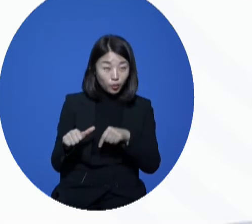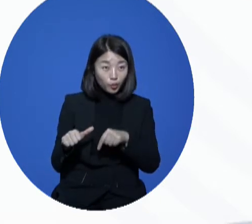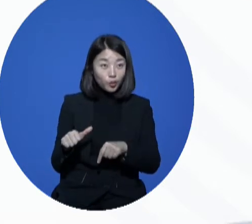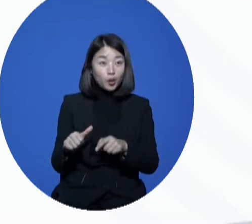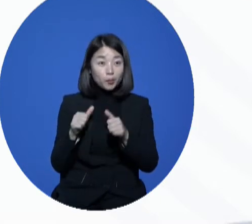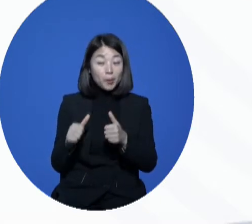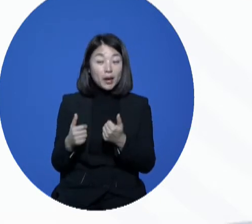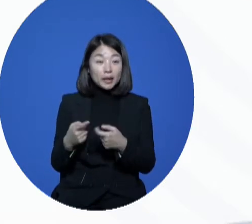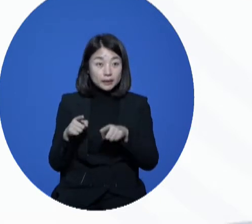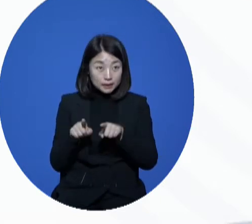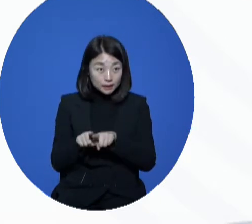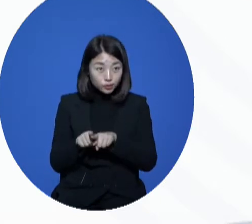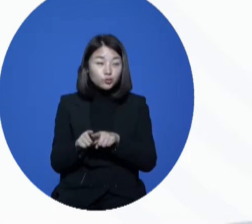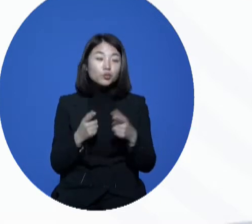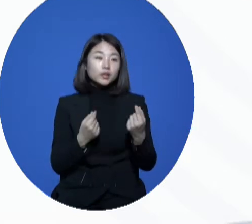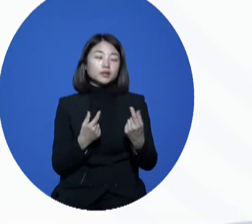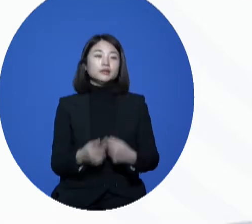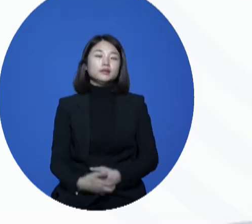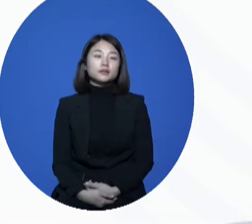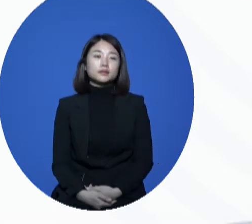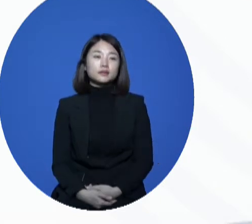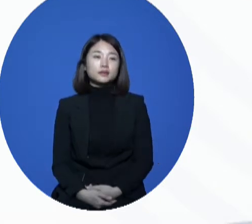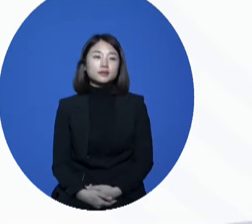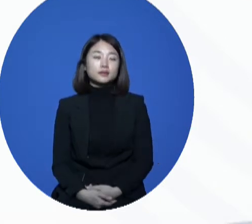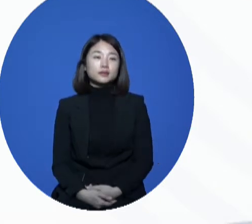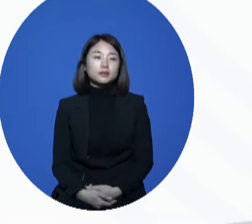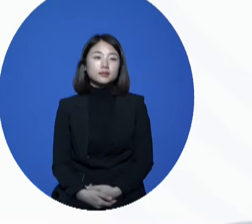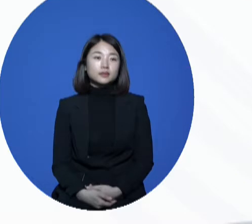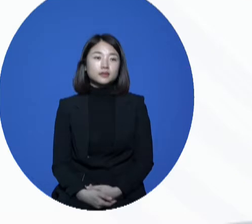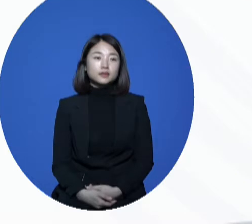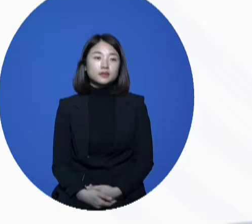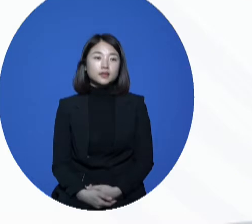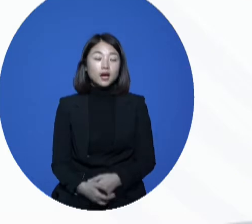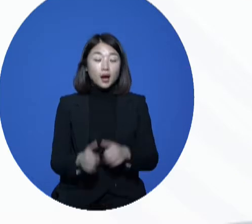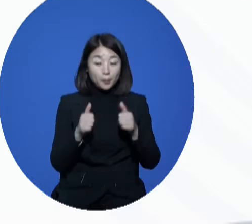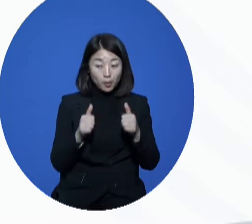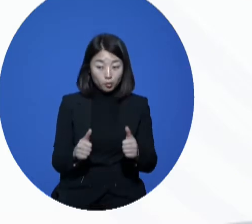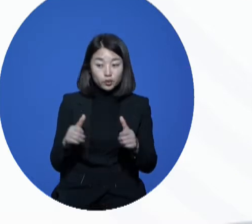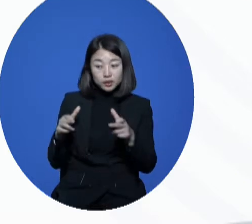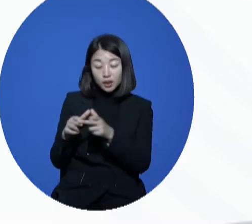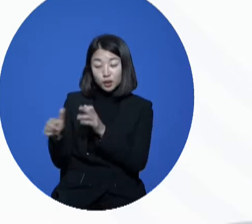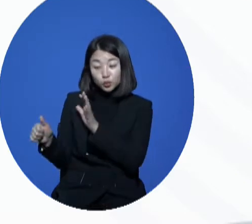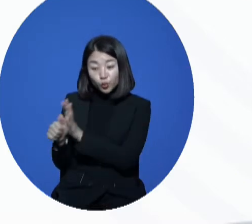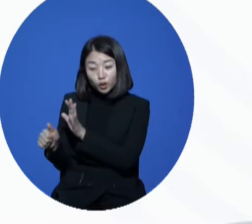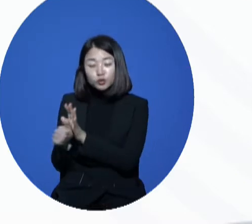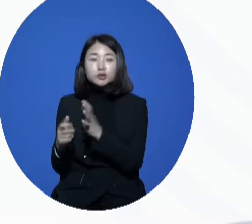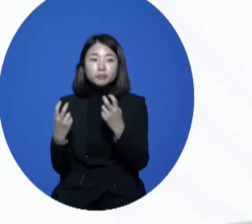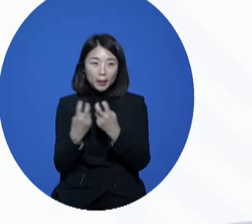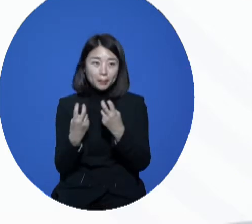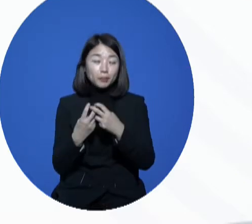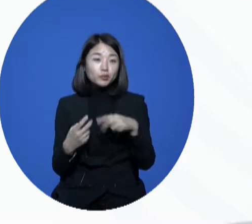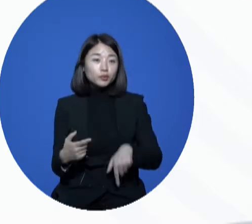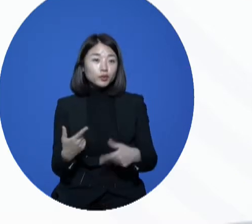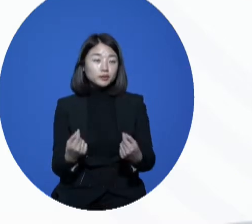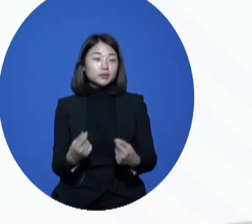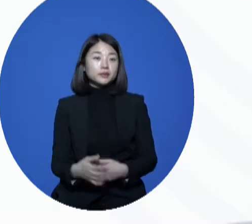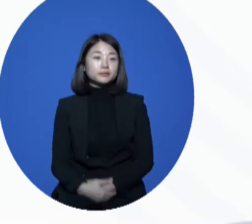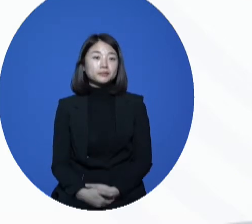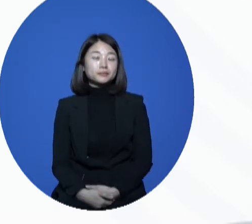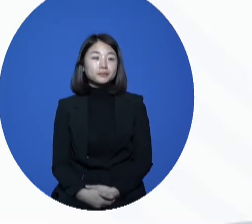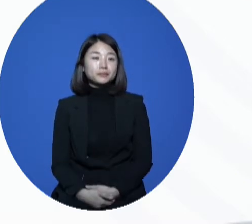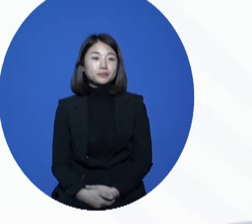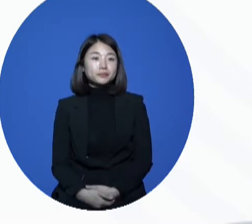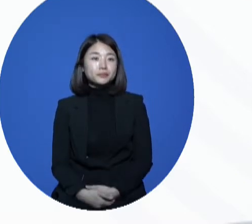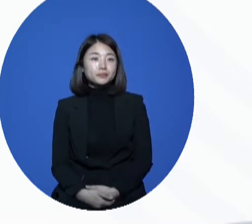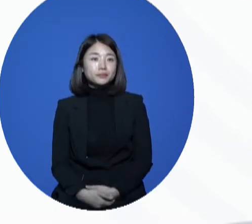수가 있습니다. NGO도 마찬가지고요. 이것이 바로 법적 옹호 활동의 장점입니다.